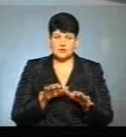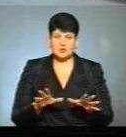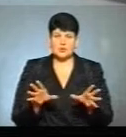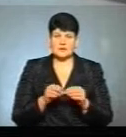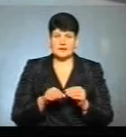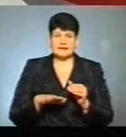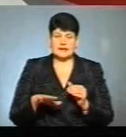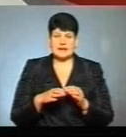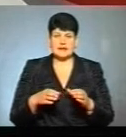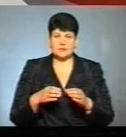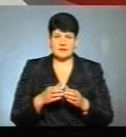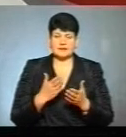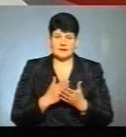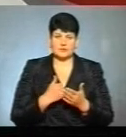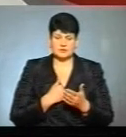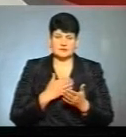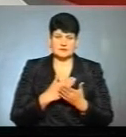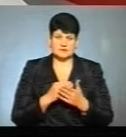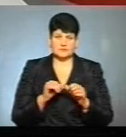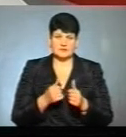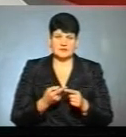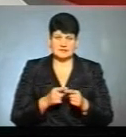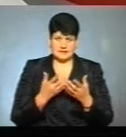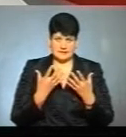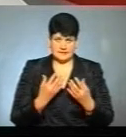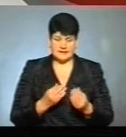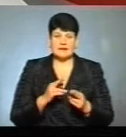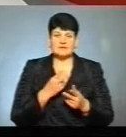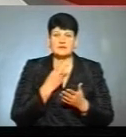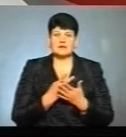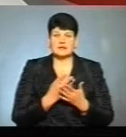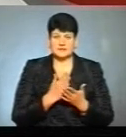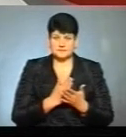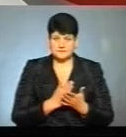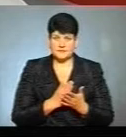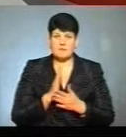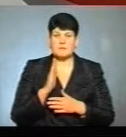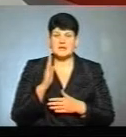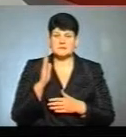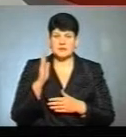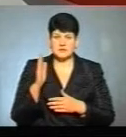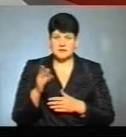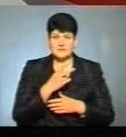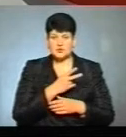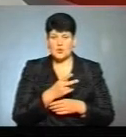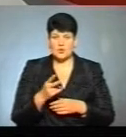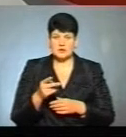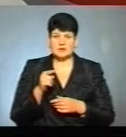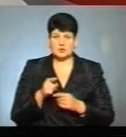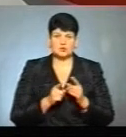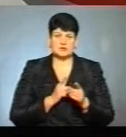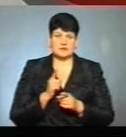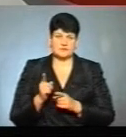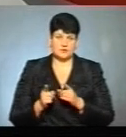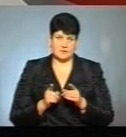об'єднаних територіальних громад, яка в нас сформована на сьогоднішній день, як би вона мала виглядати в перспективі з огляду на таку